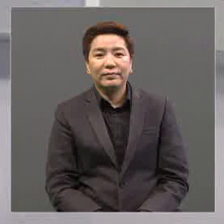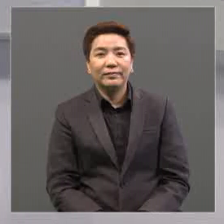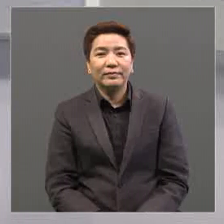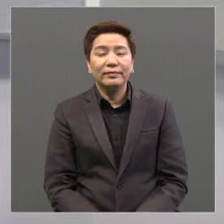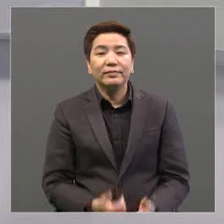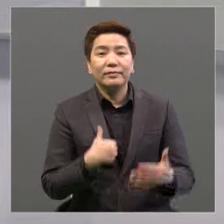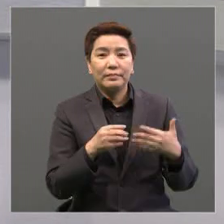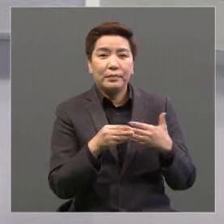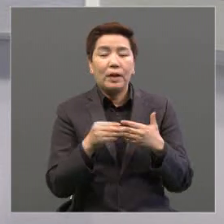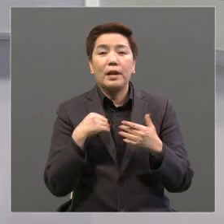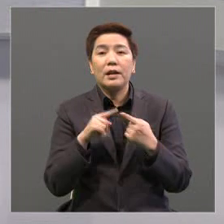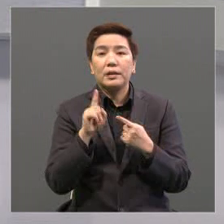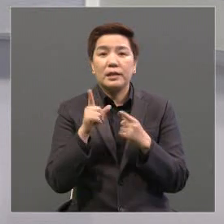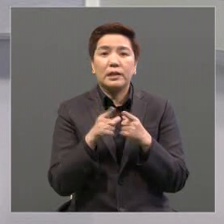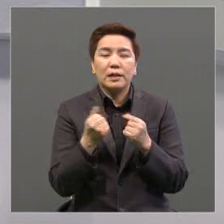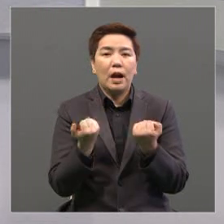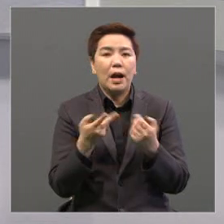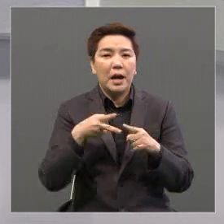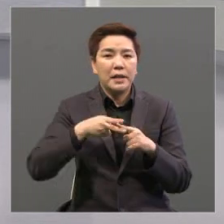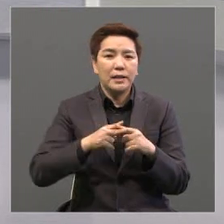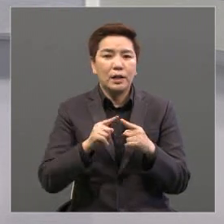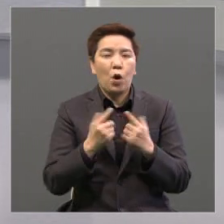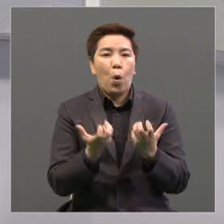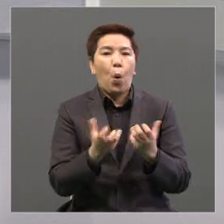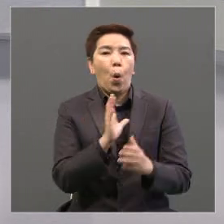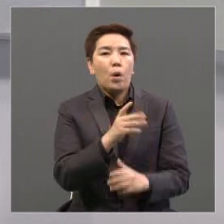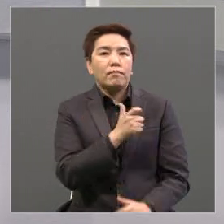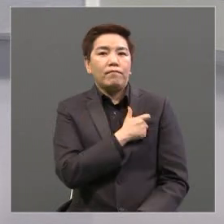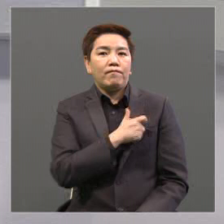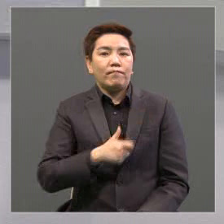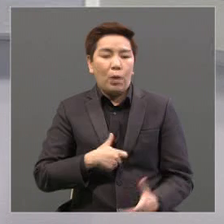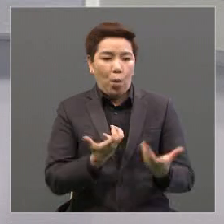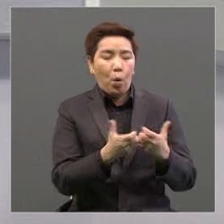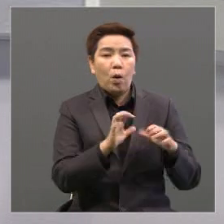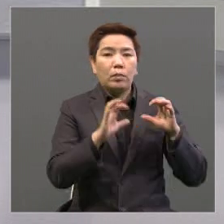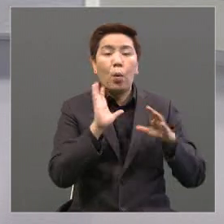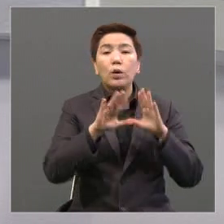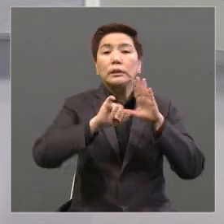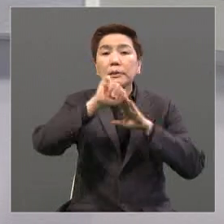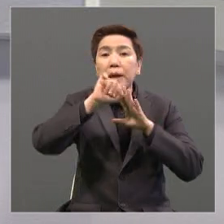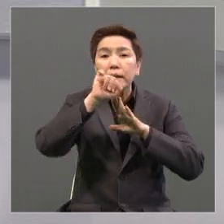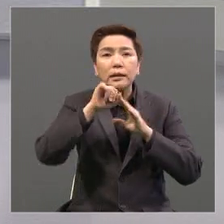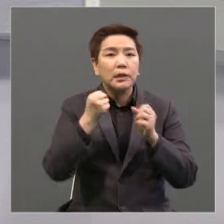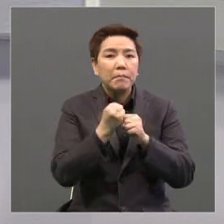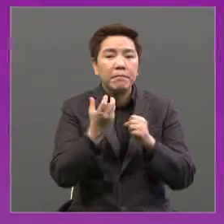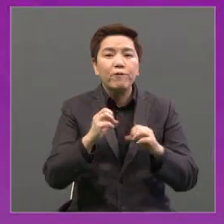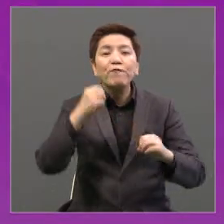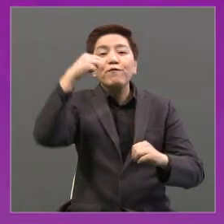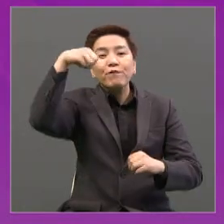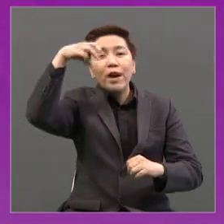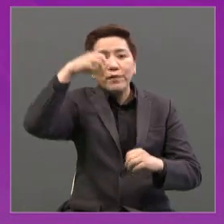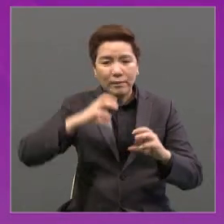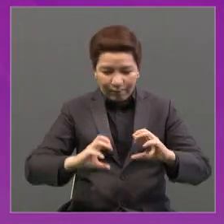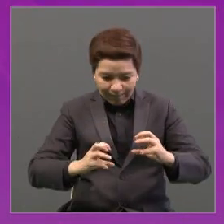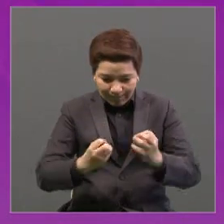พาไปดูอีกหนึ่งคดีนะคะที่มีการดัดแปลงใช้ของหลวงนั่นเองทางตำรวจจับหนุ่มเชียงใหม่มีการดัดแปลงมิเตอร์ไฟ